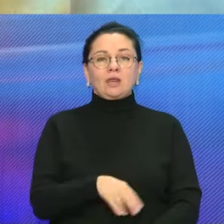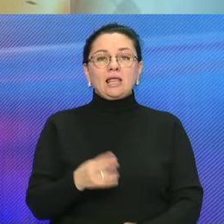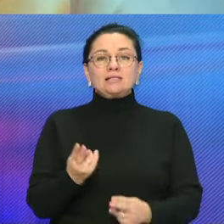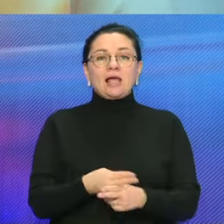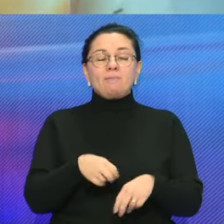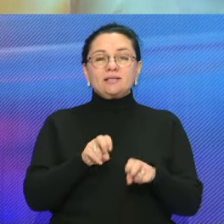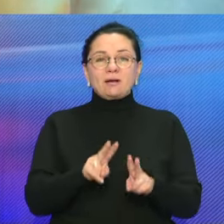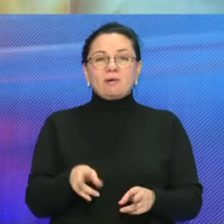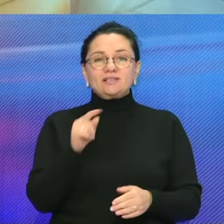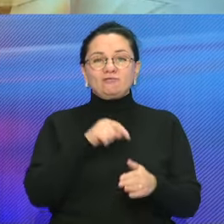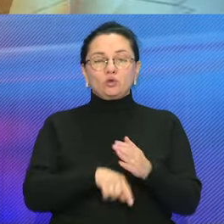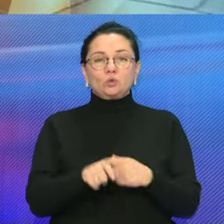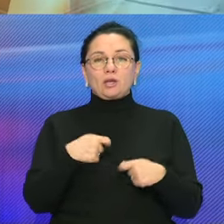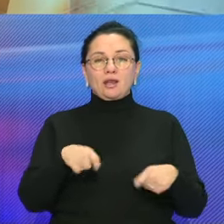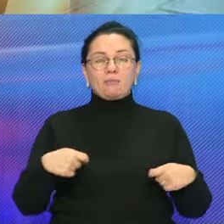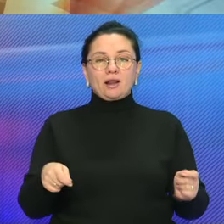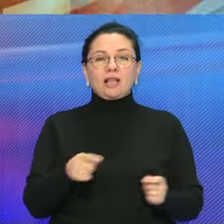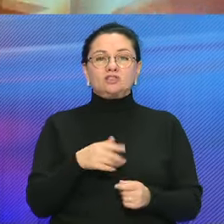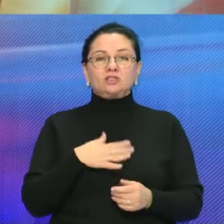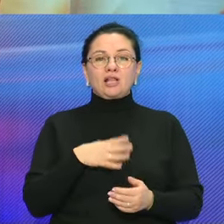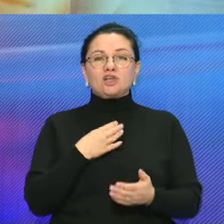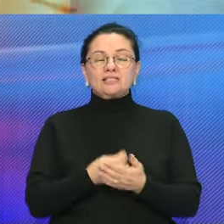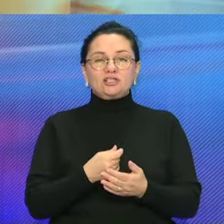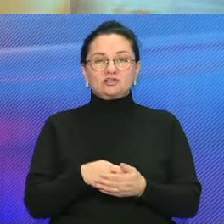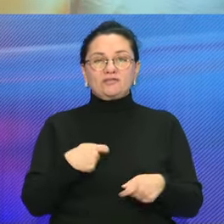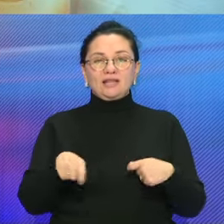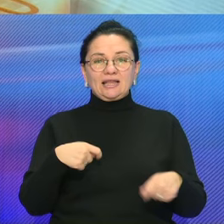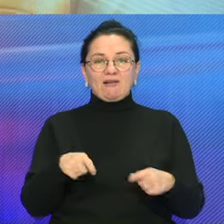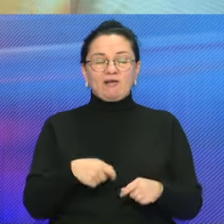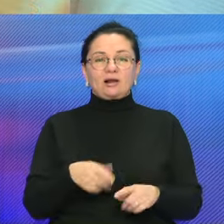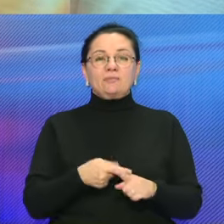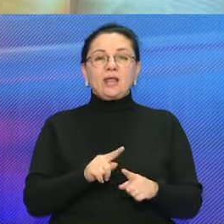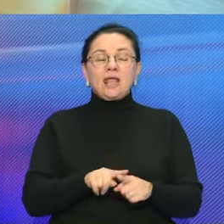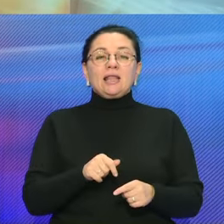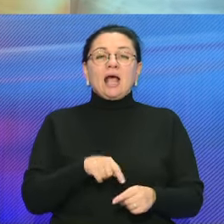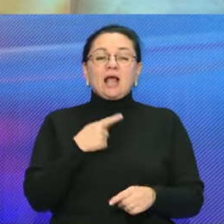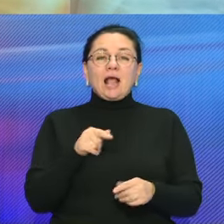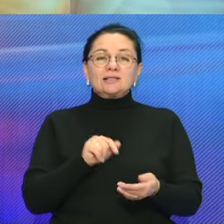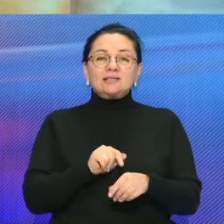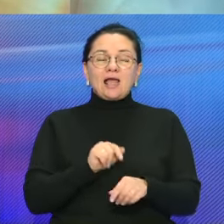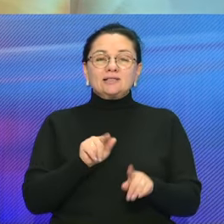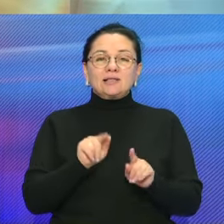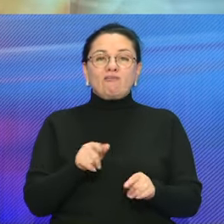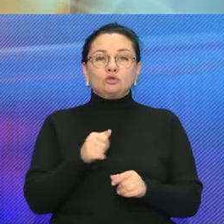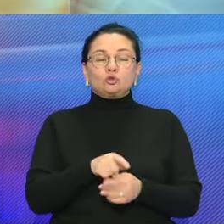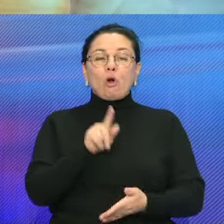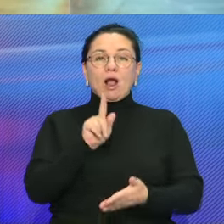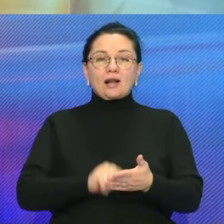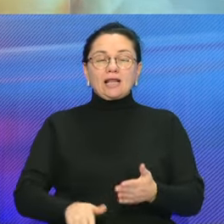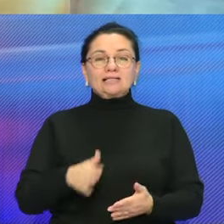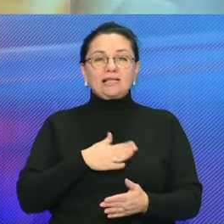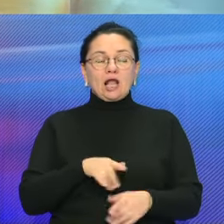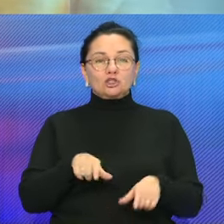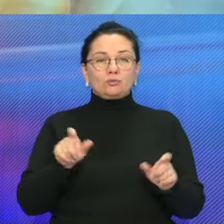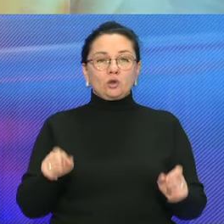Забеспячэнне ўнутранага рынку айчыннымі таварамі з'яўляецца стратэгіяй дзяржавы. Гэта тычыцца ў тым ліку і гарантавання нашым